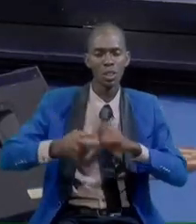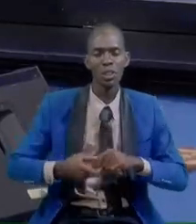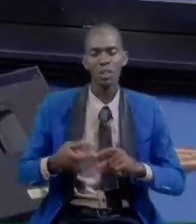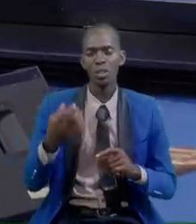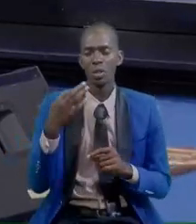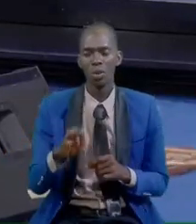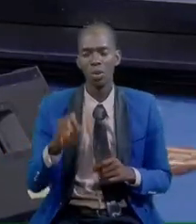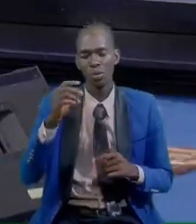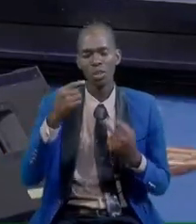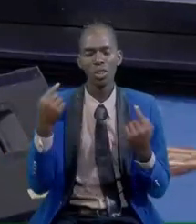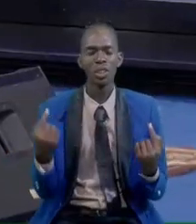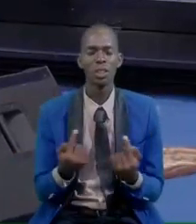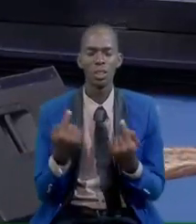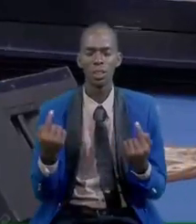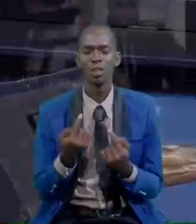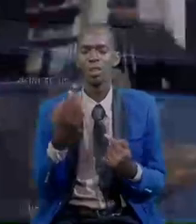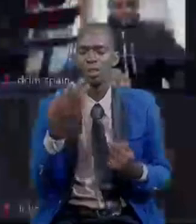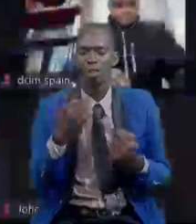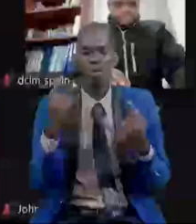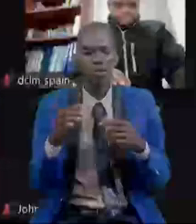des liens du péché.